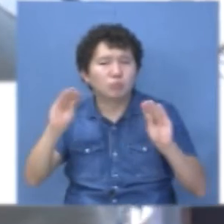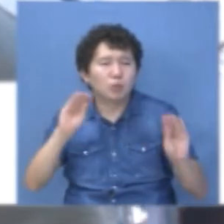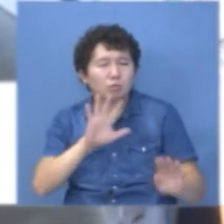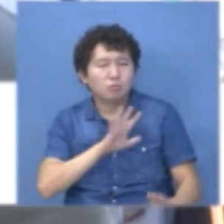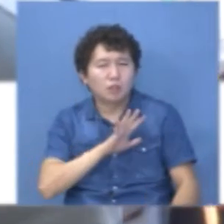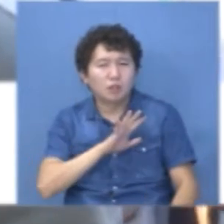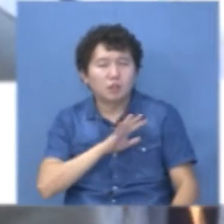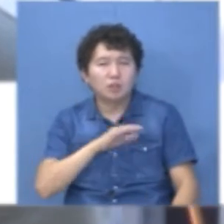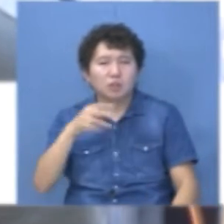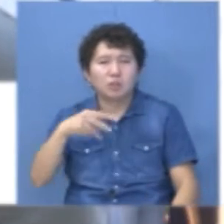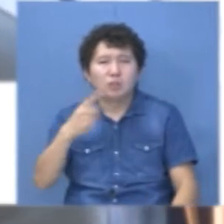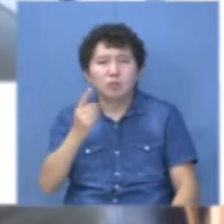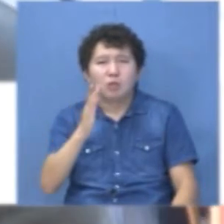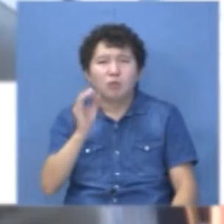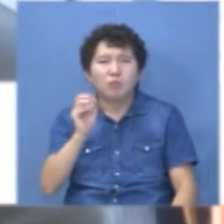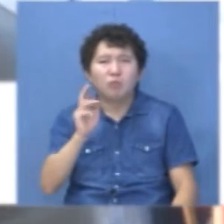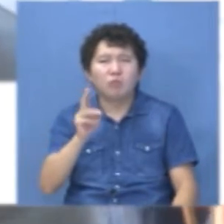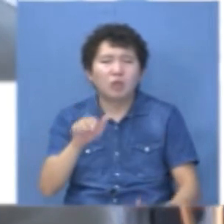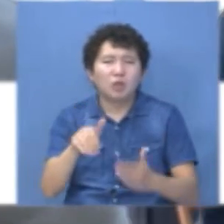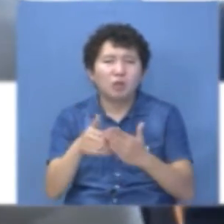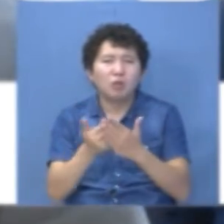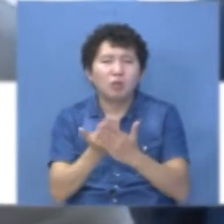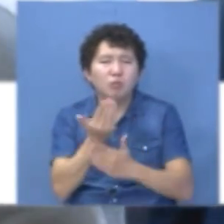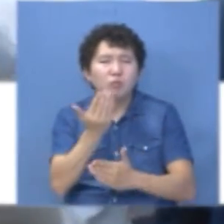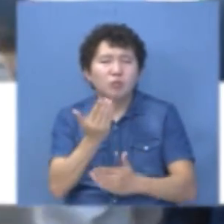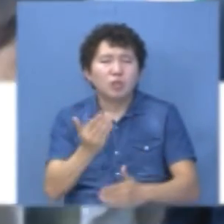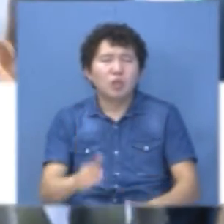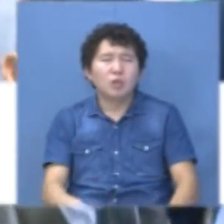21-ші ғасырдың жаңа жаңағы